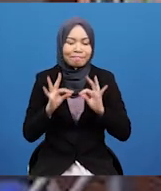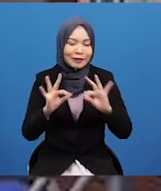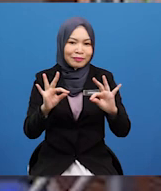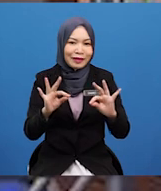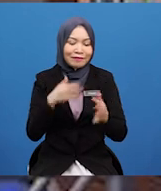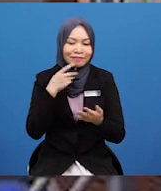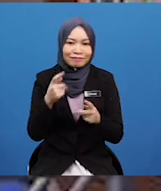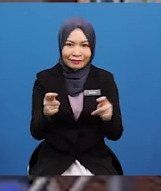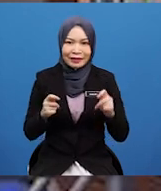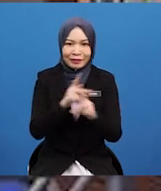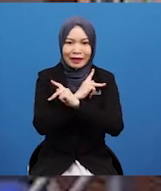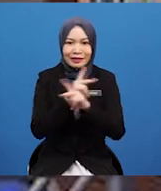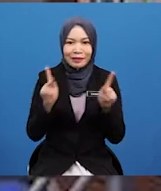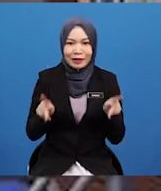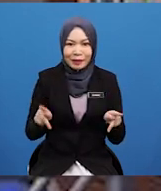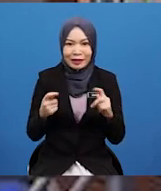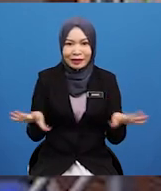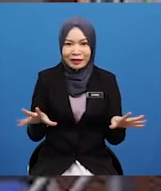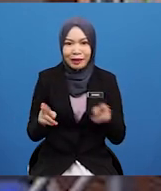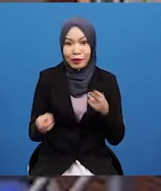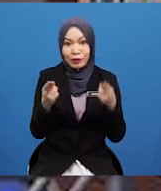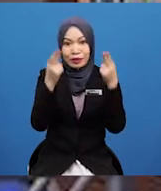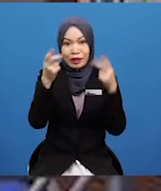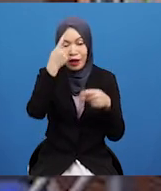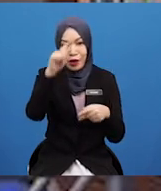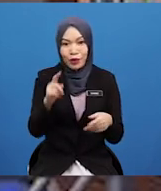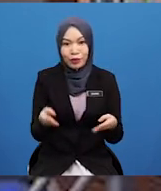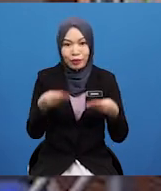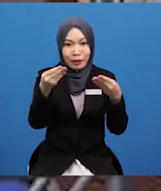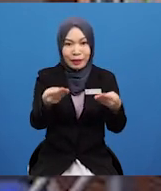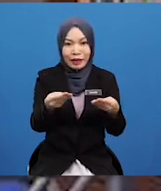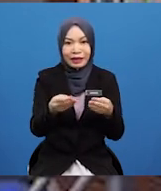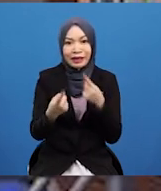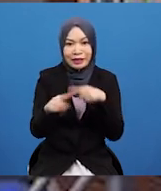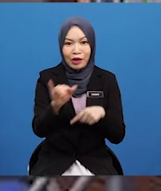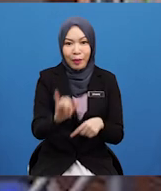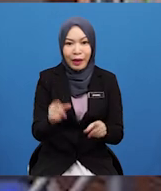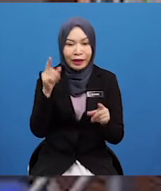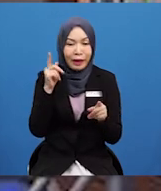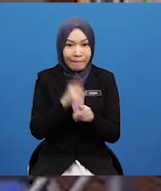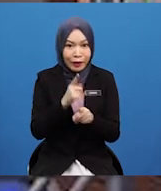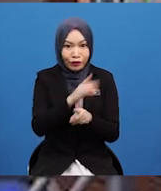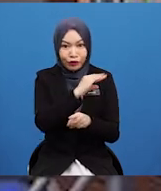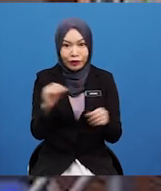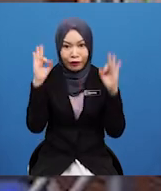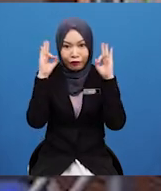pelajar-pelajar telah berusaha untuk memberikan jawapan yang tepat dan